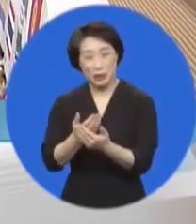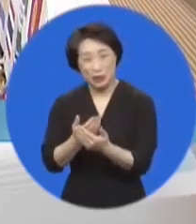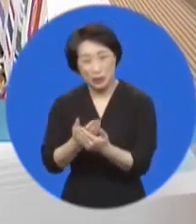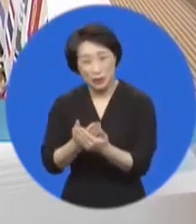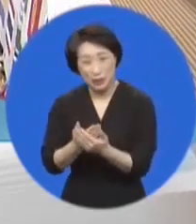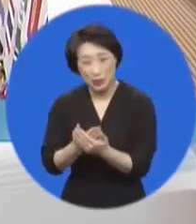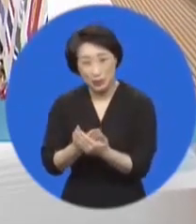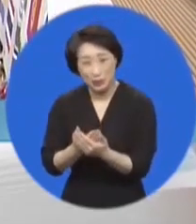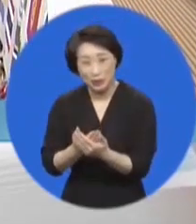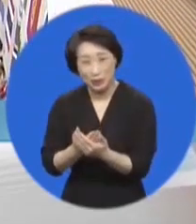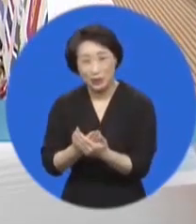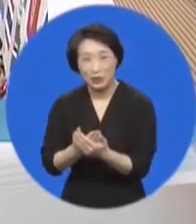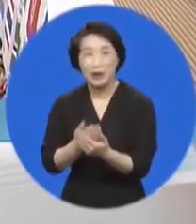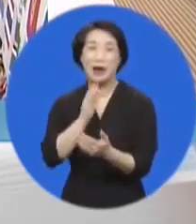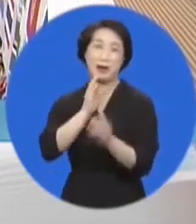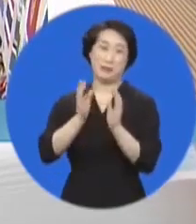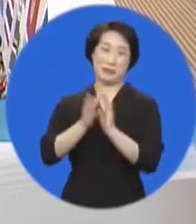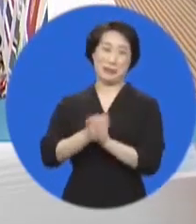주옵소서.